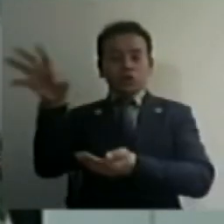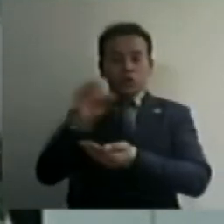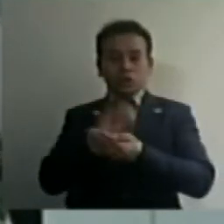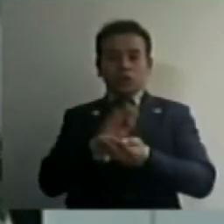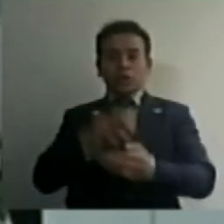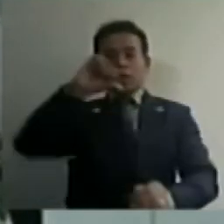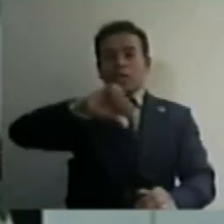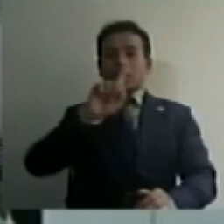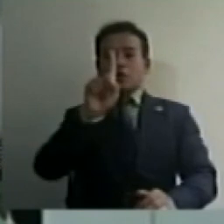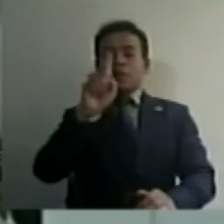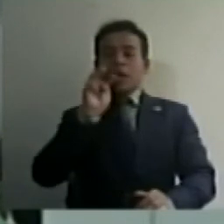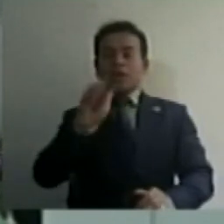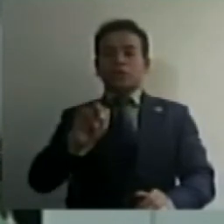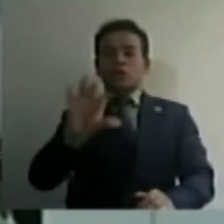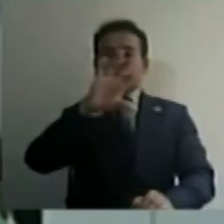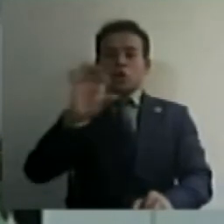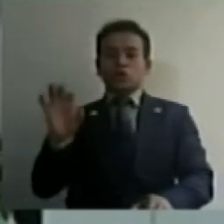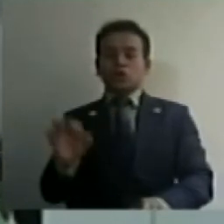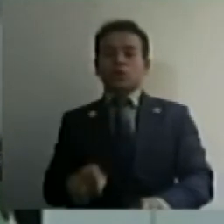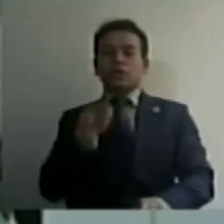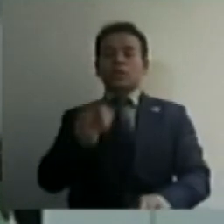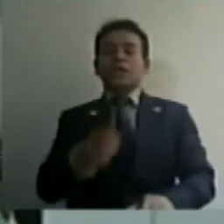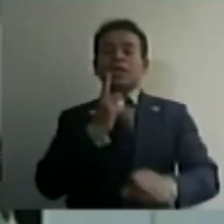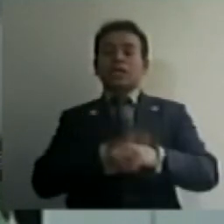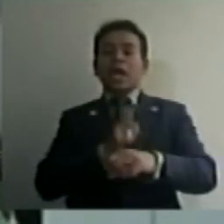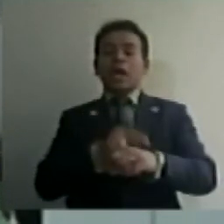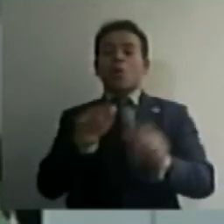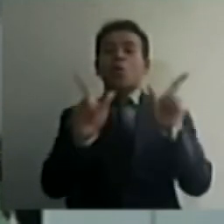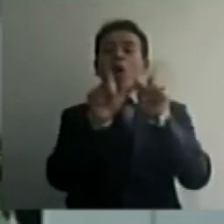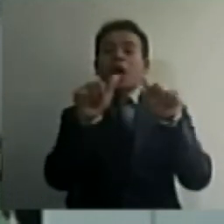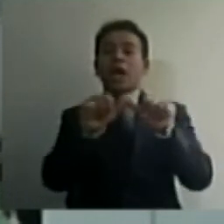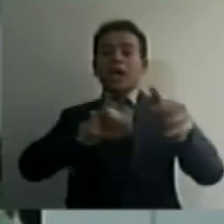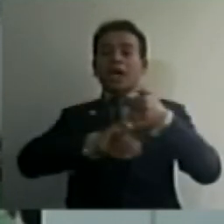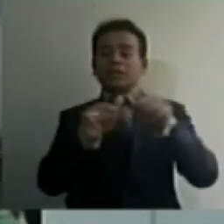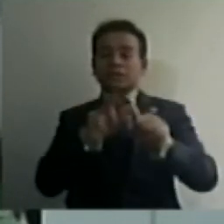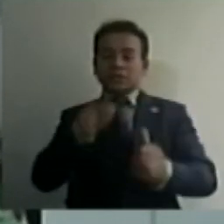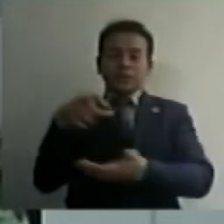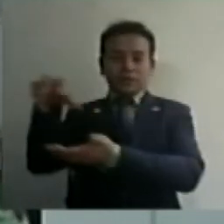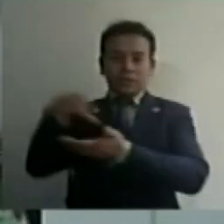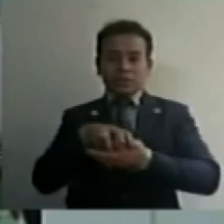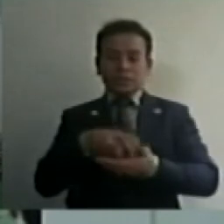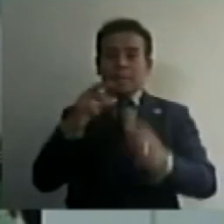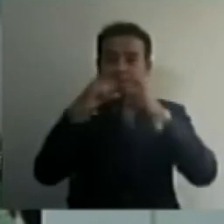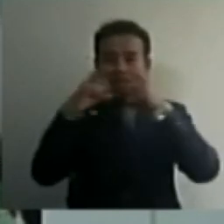ঢাকা ওয়াসা নতুন অনুদান দিয়েছেন সার্জিক্যাল মাস্ক 2,500।